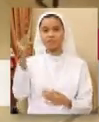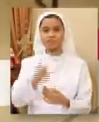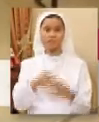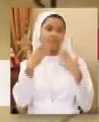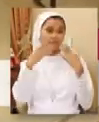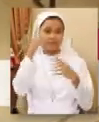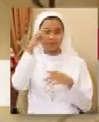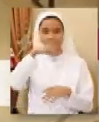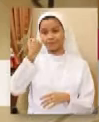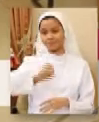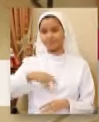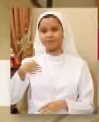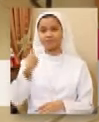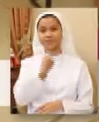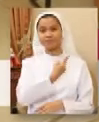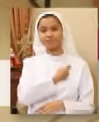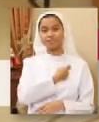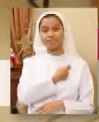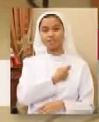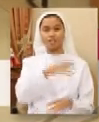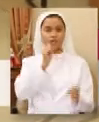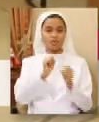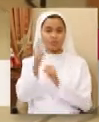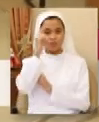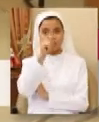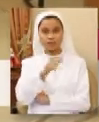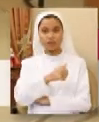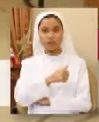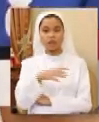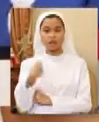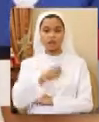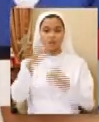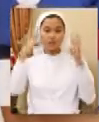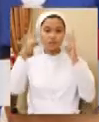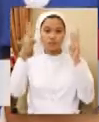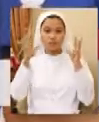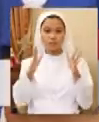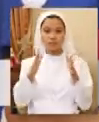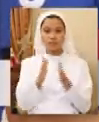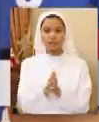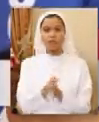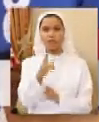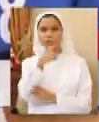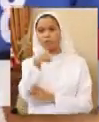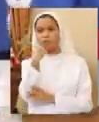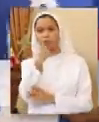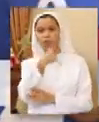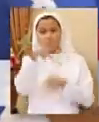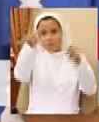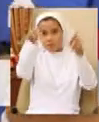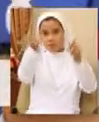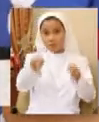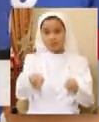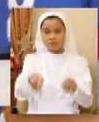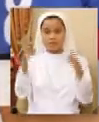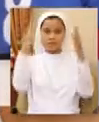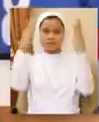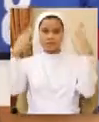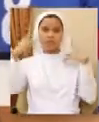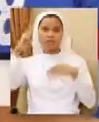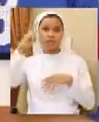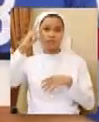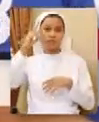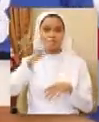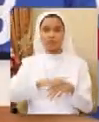pag-imbita. Opo. Sa karama po sa tuyang mga parantabay, paradalan, sisay po si Sister Virgie. And then, syempre, si